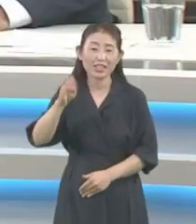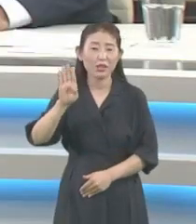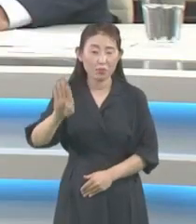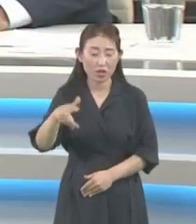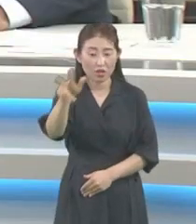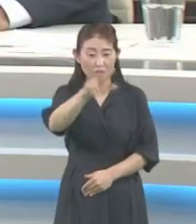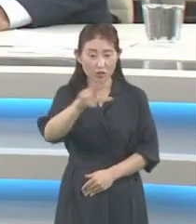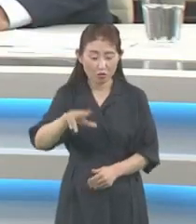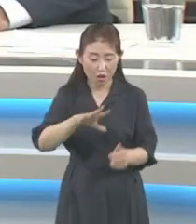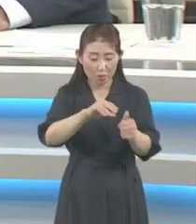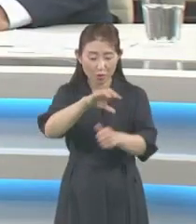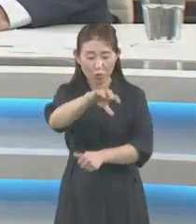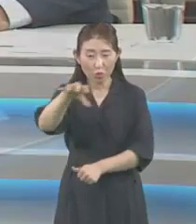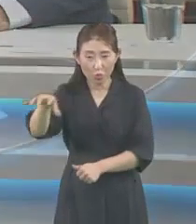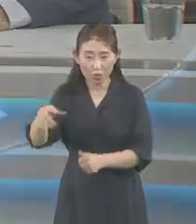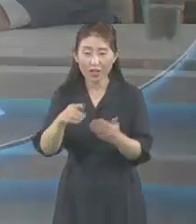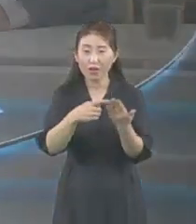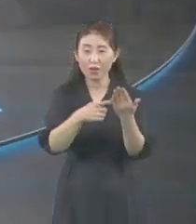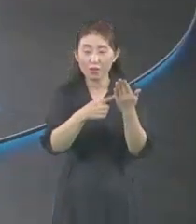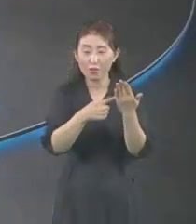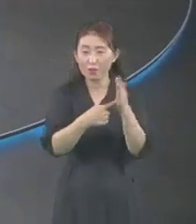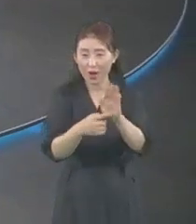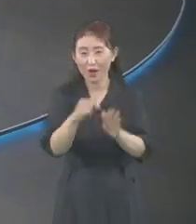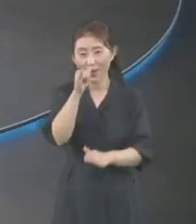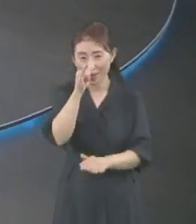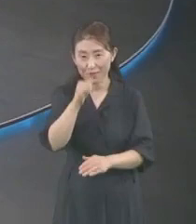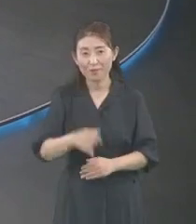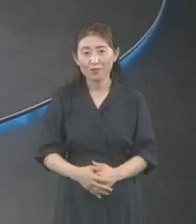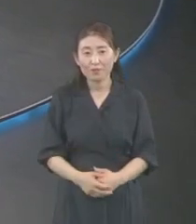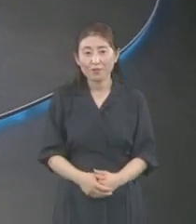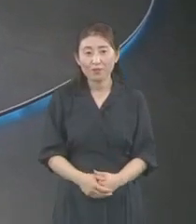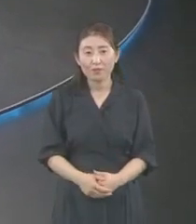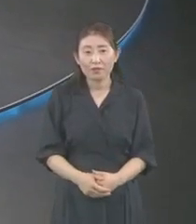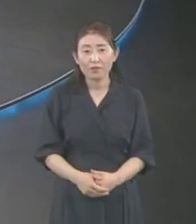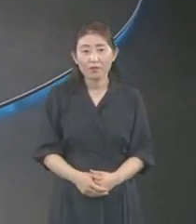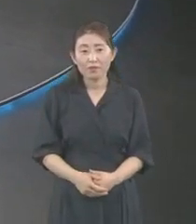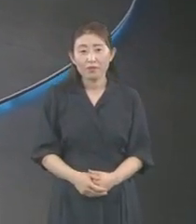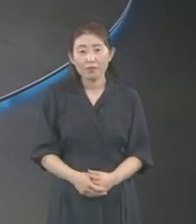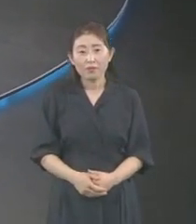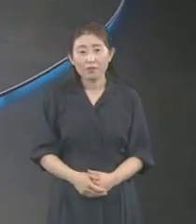비롯해 전국 9개 민방에서 방송됩니다. TJB 이선학입니다.